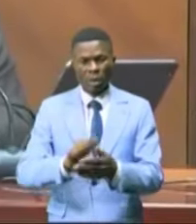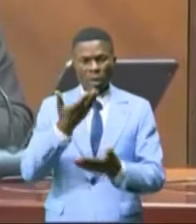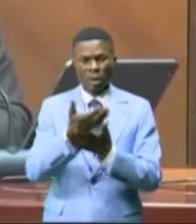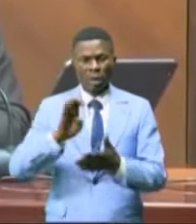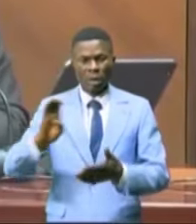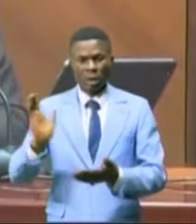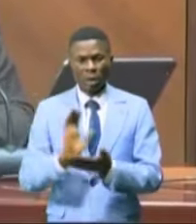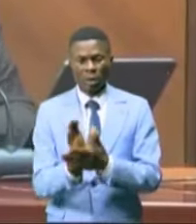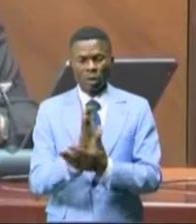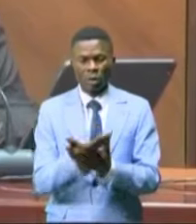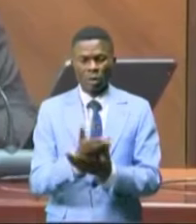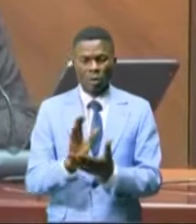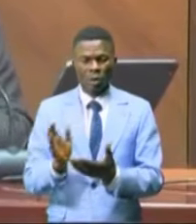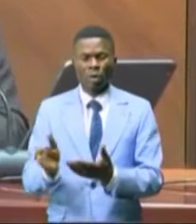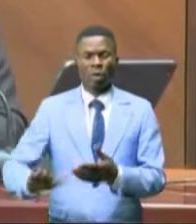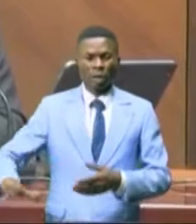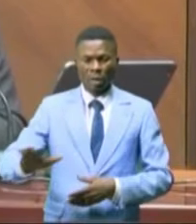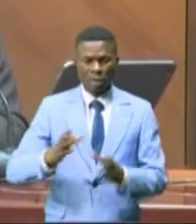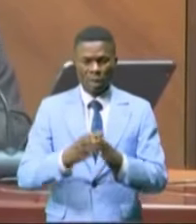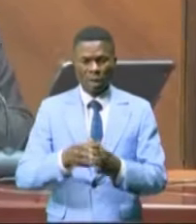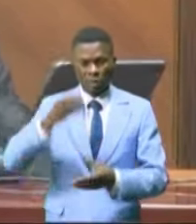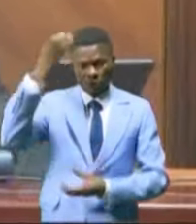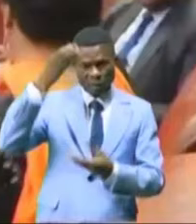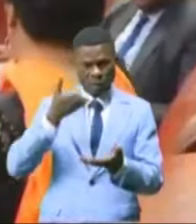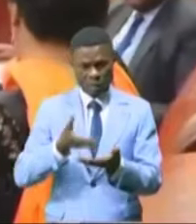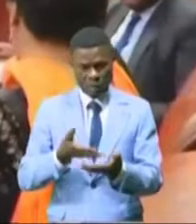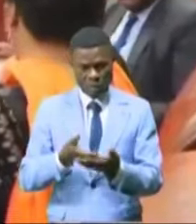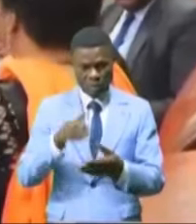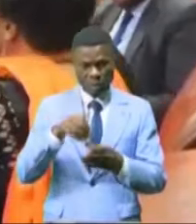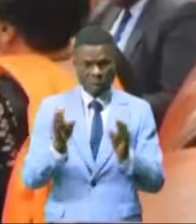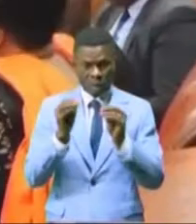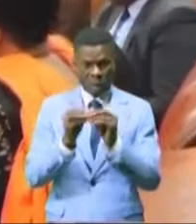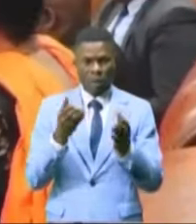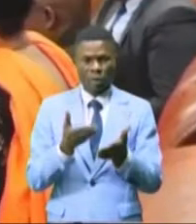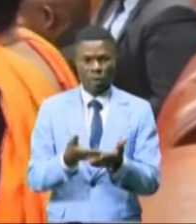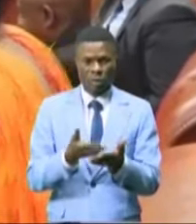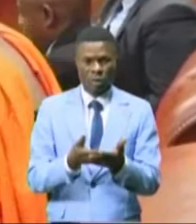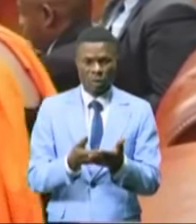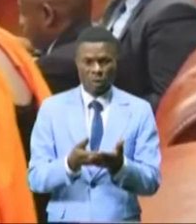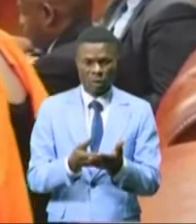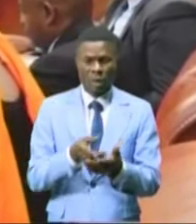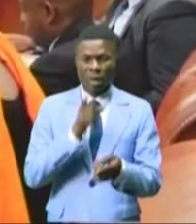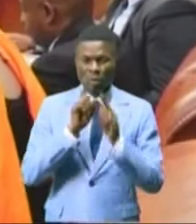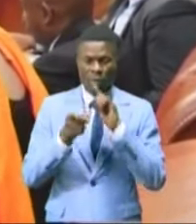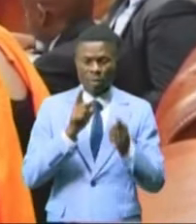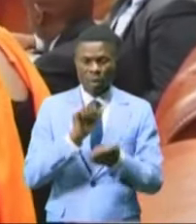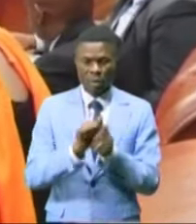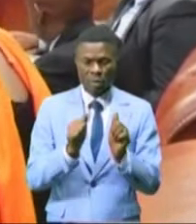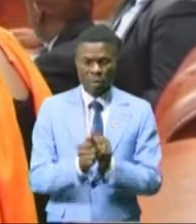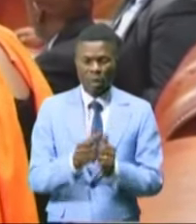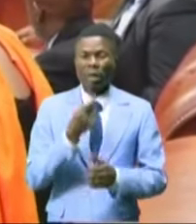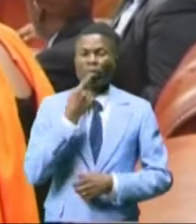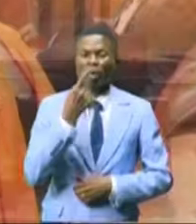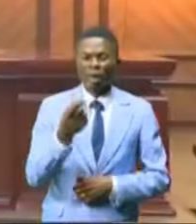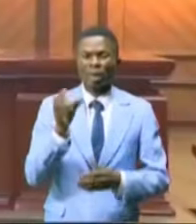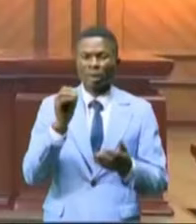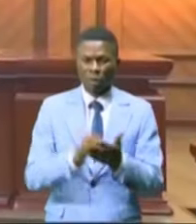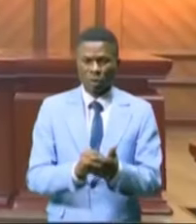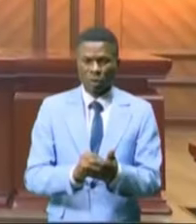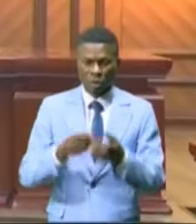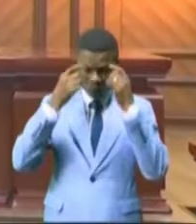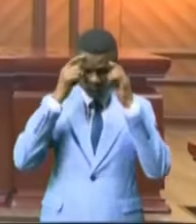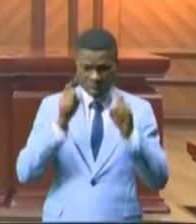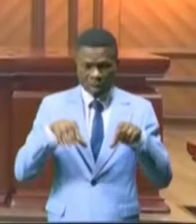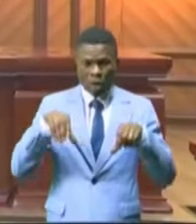qui sévit entre notre pays et le Rwanda. Au cours de cette rencontre, Le président de la République a réitéré la